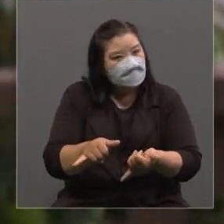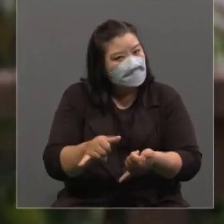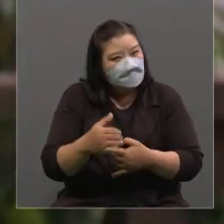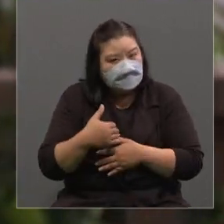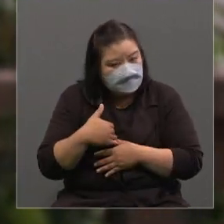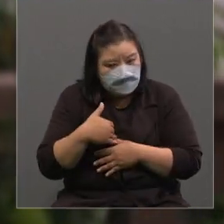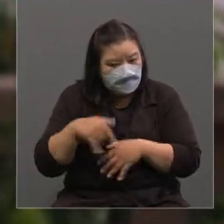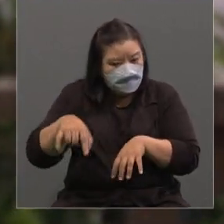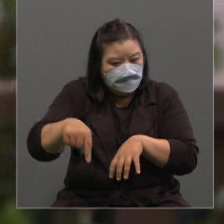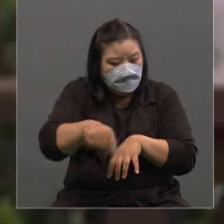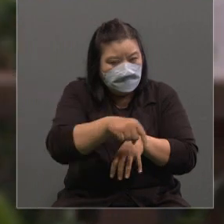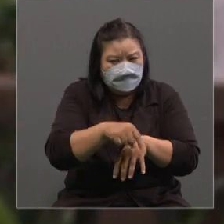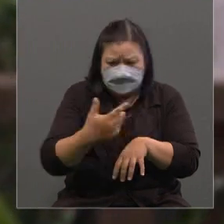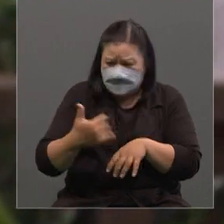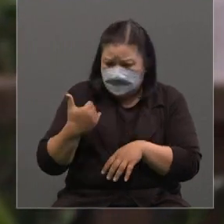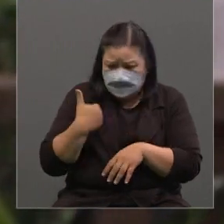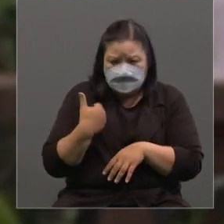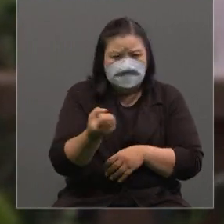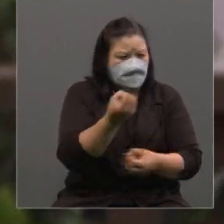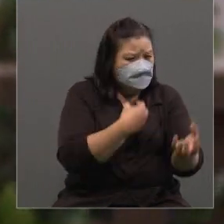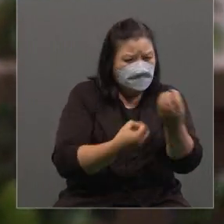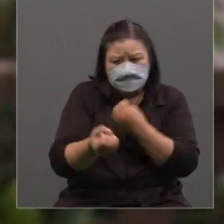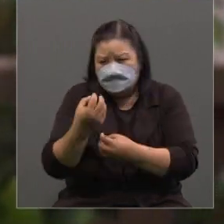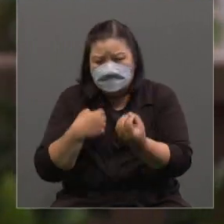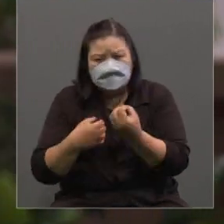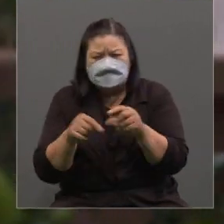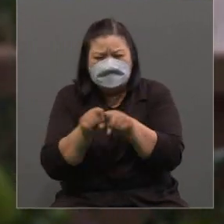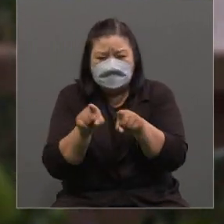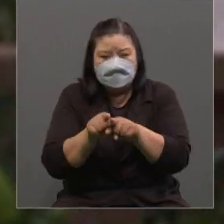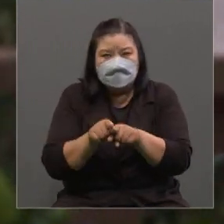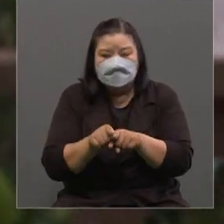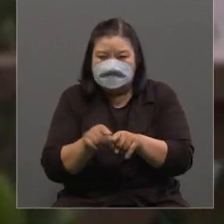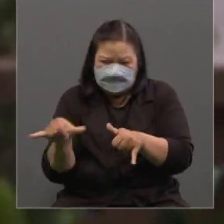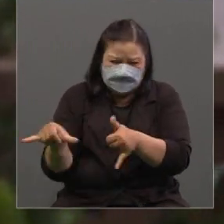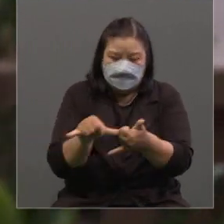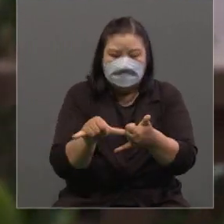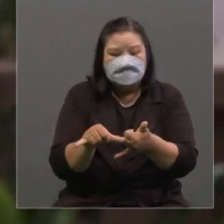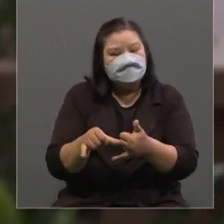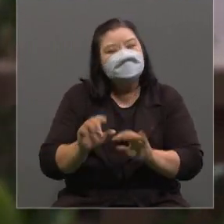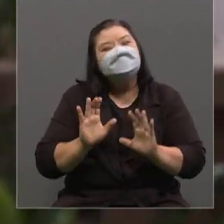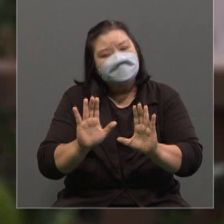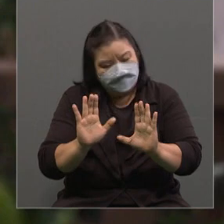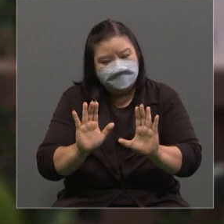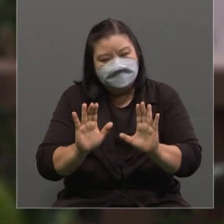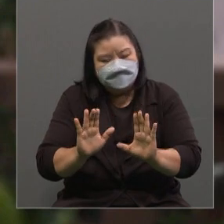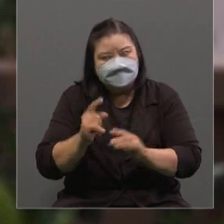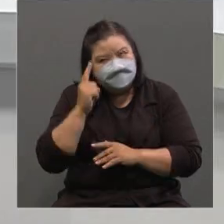เวลาใกล้เคียงกันก็ได้รับแจ้งจากผู้นำชุมชนหลายๆพื้นที่นะคะก็ฝากประชาสัมพันธ์ค่ะ